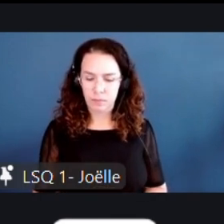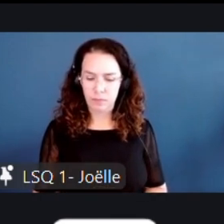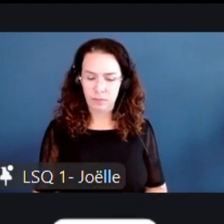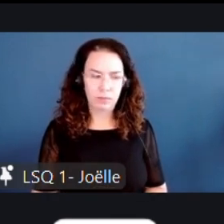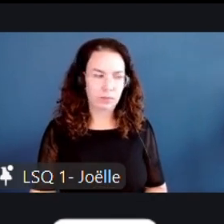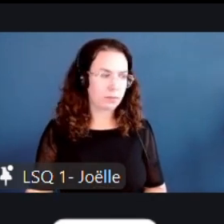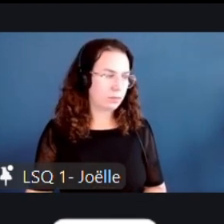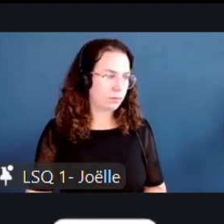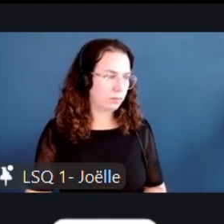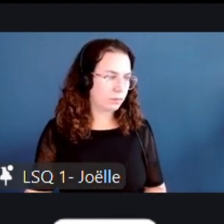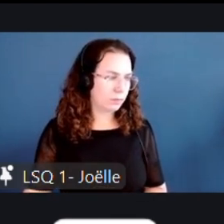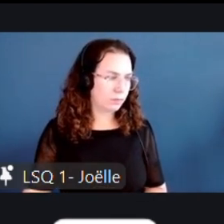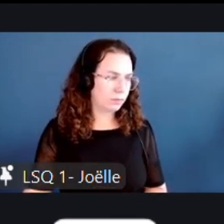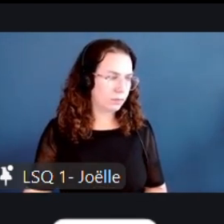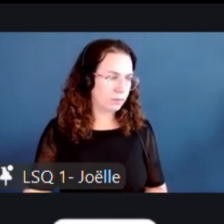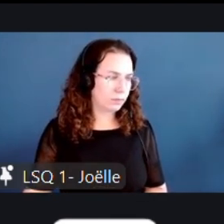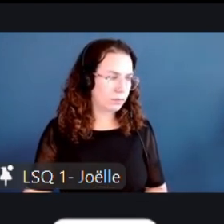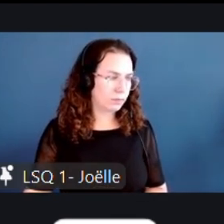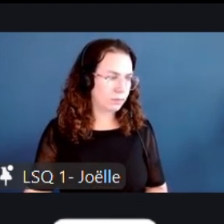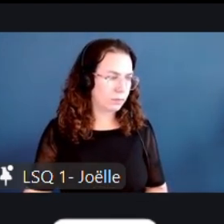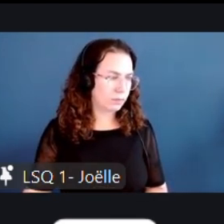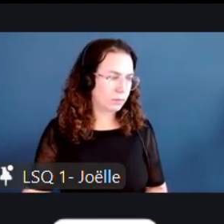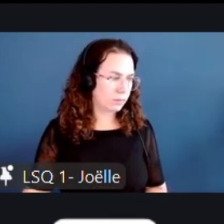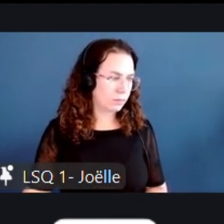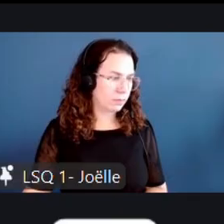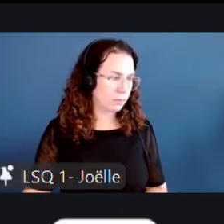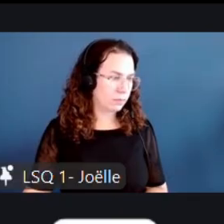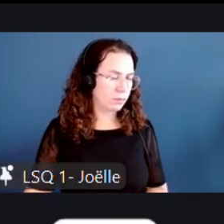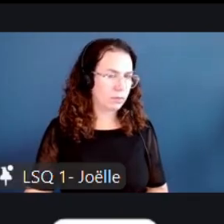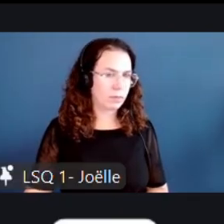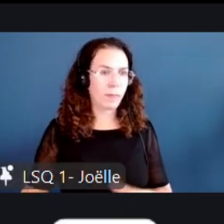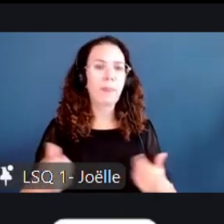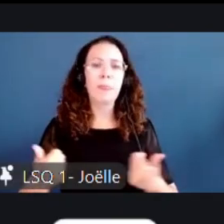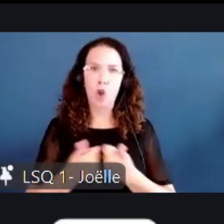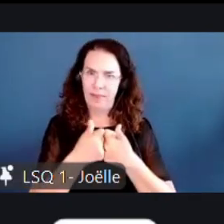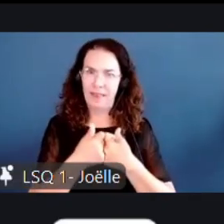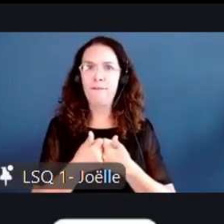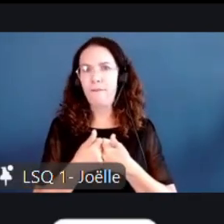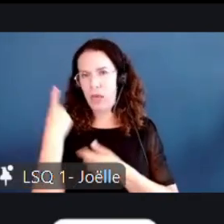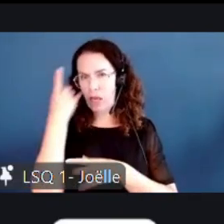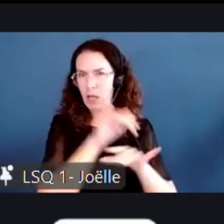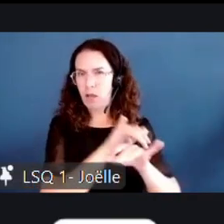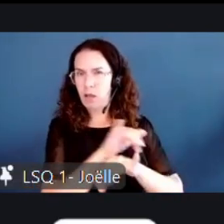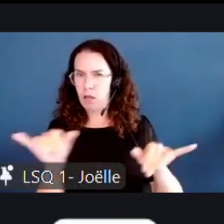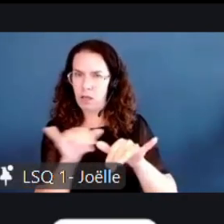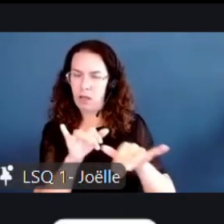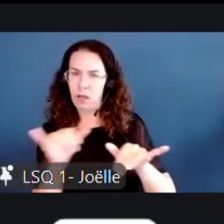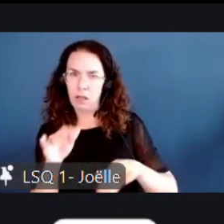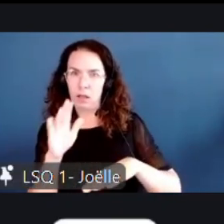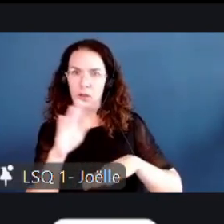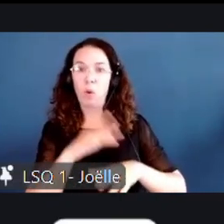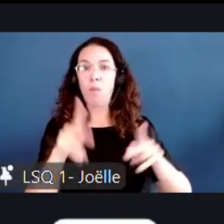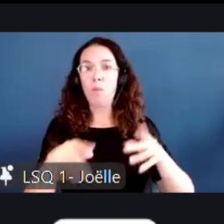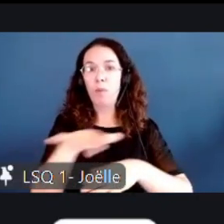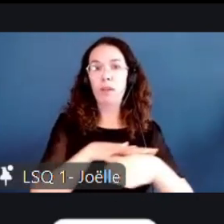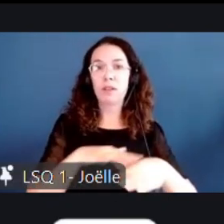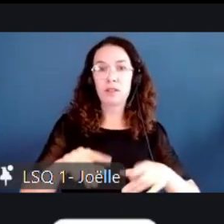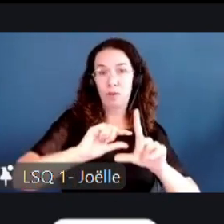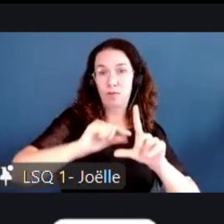On a remarqué, en faisant notre analyse, qu'il y a certains défis communs entre différents segments de la population